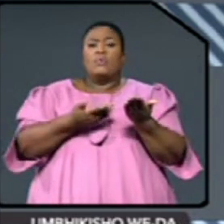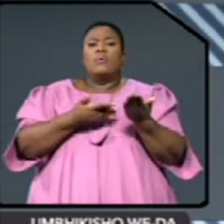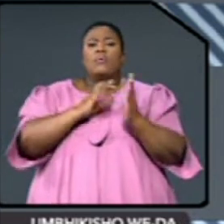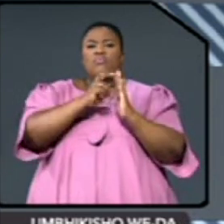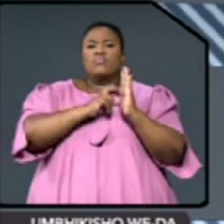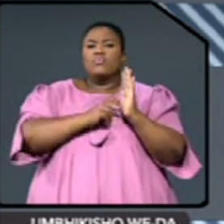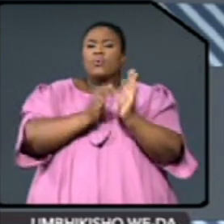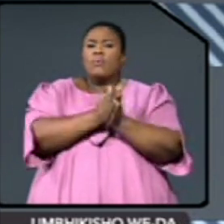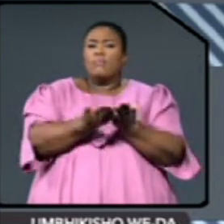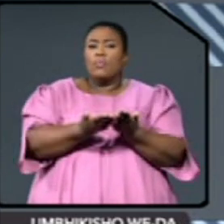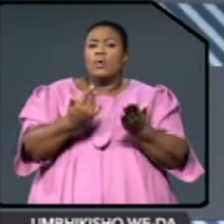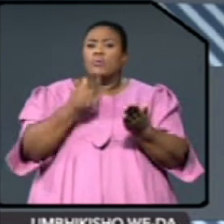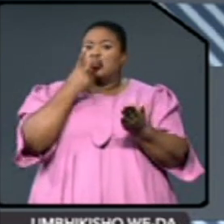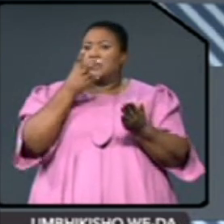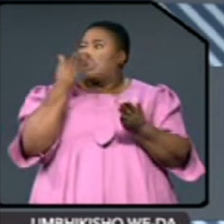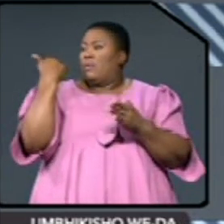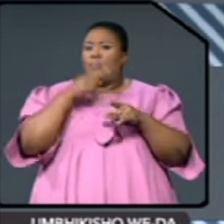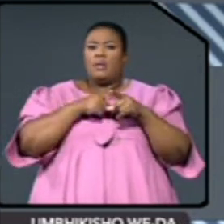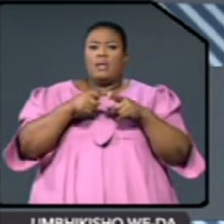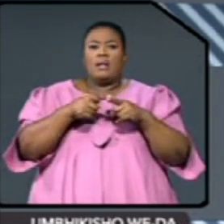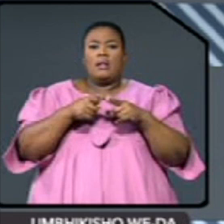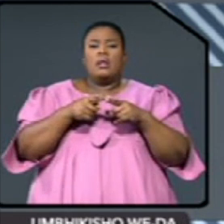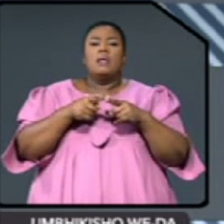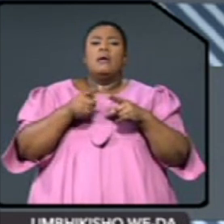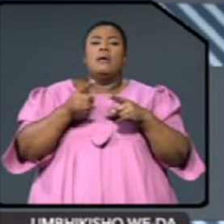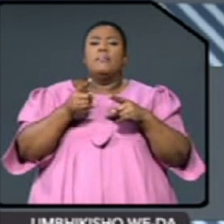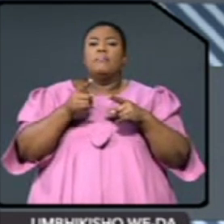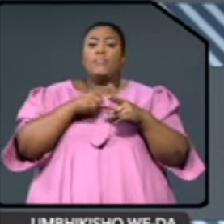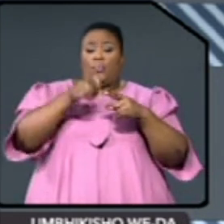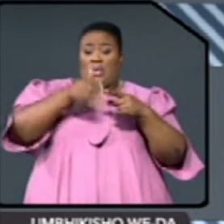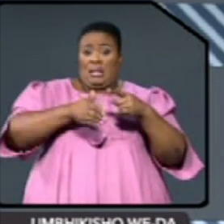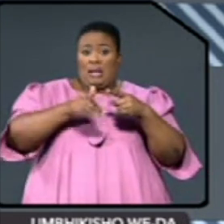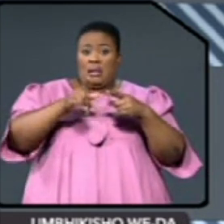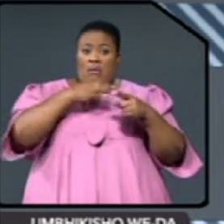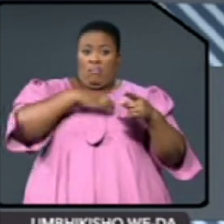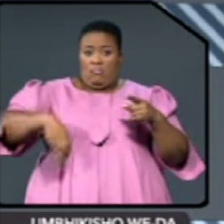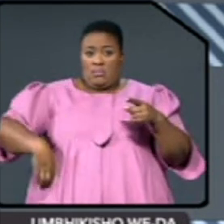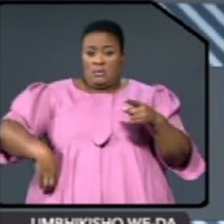nge weekend umungameli bekade kwaZulu Natal ke nalapho ukuthi ke amaqembu